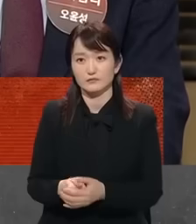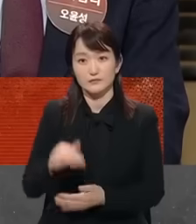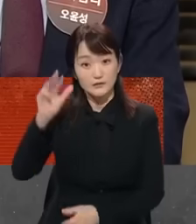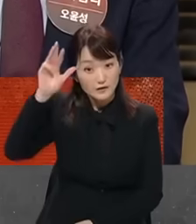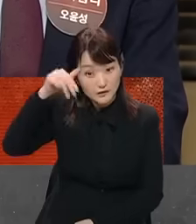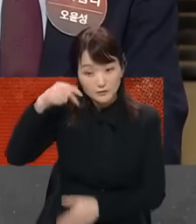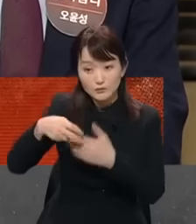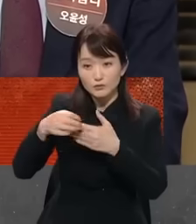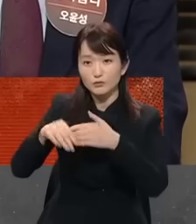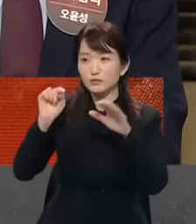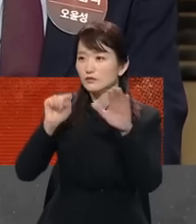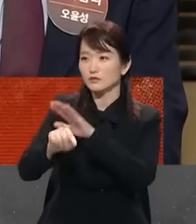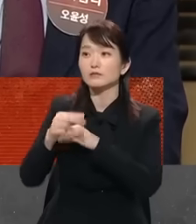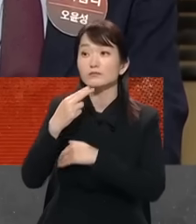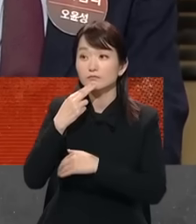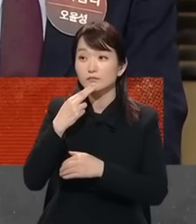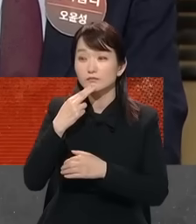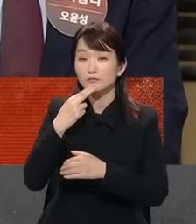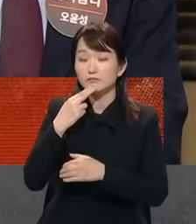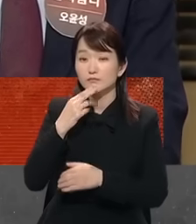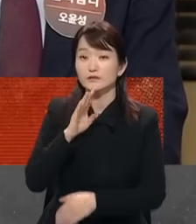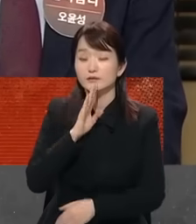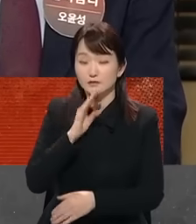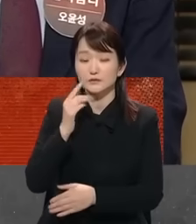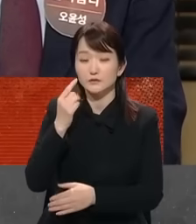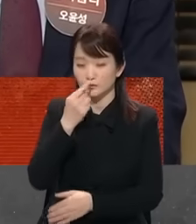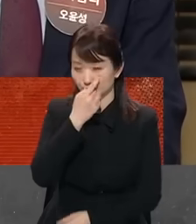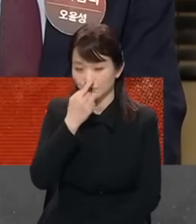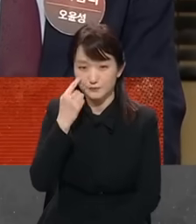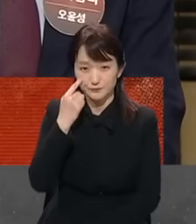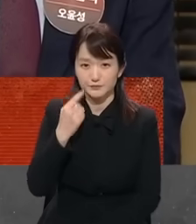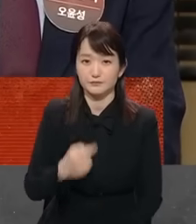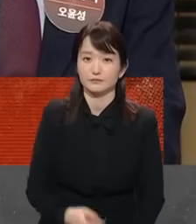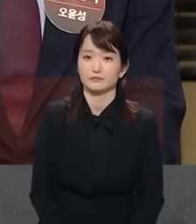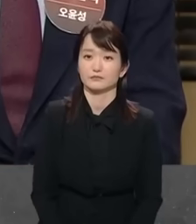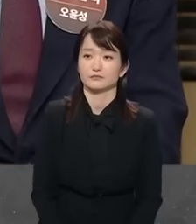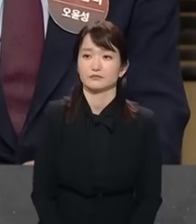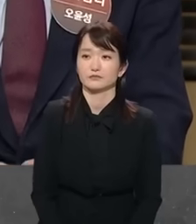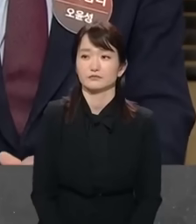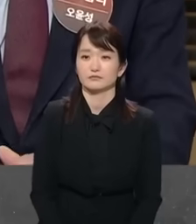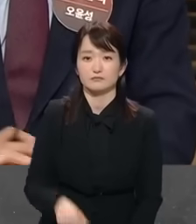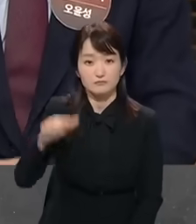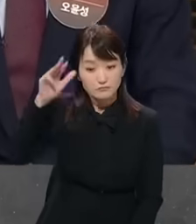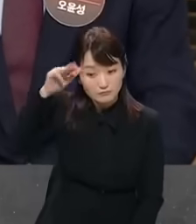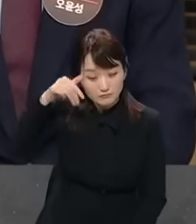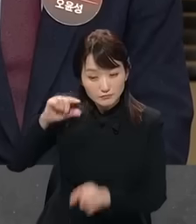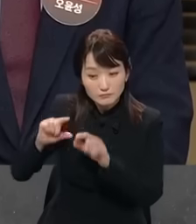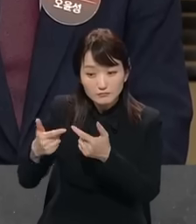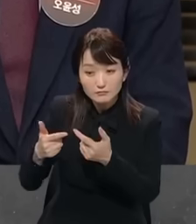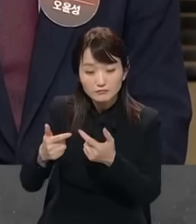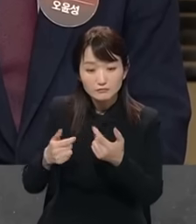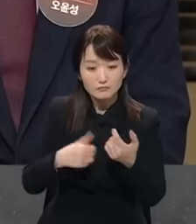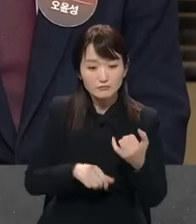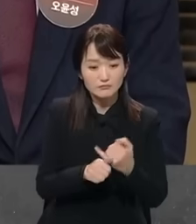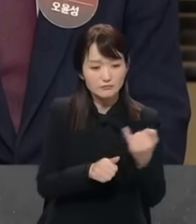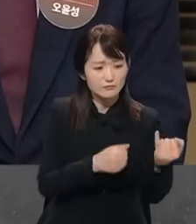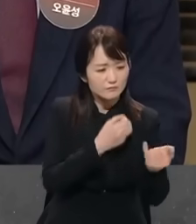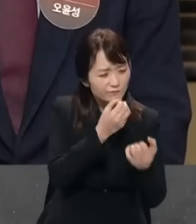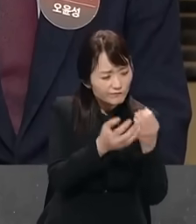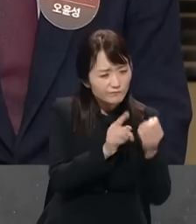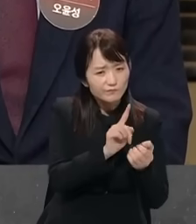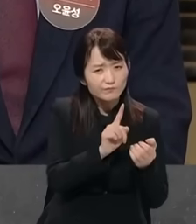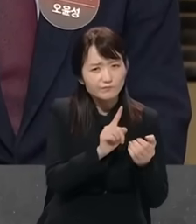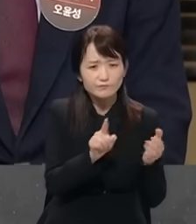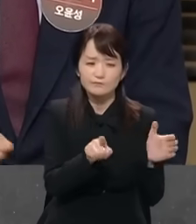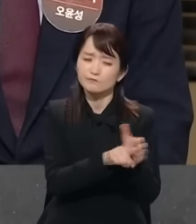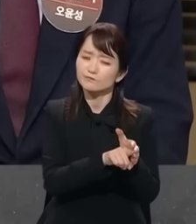전혀 없었다라고 하는 것이 그거는 팩트로 밝혀졌다는 거죠 그래서 치매가 아니라면 며느리가 진술하는 것이 또 이게 어떤 그